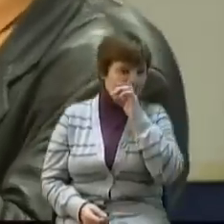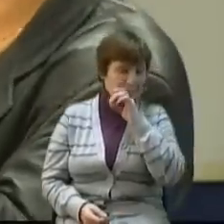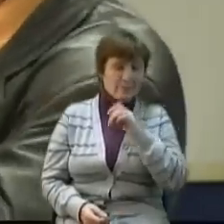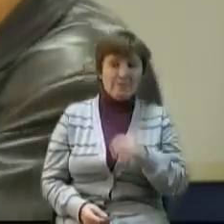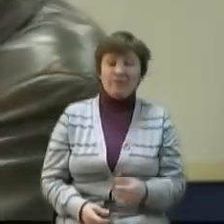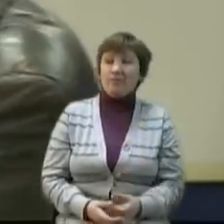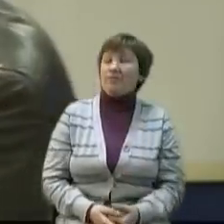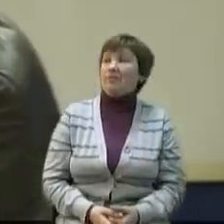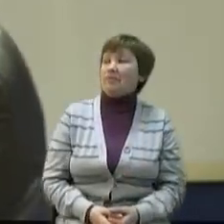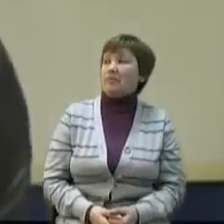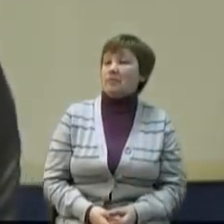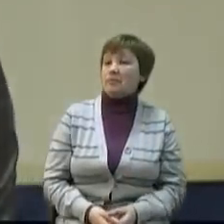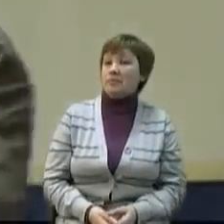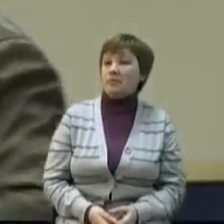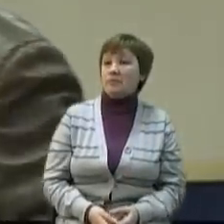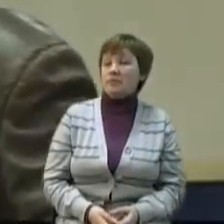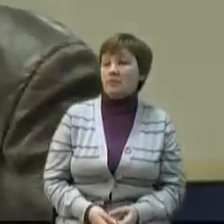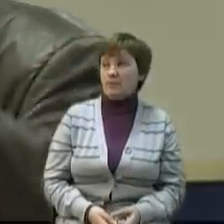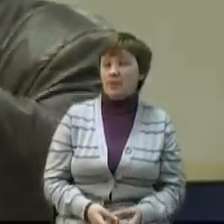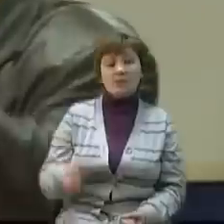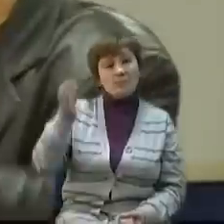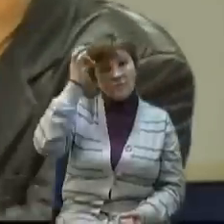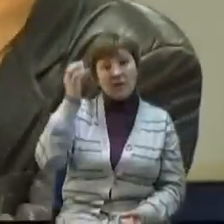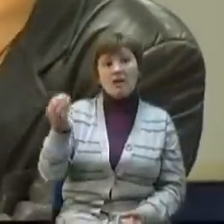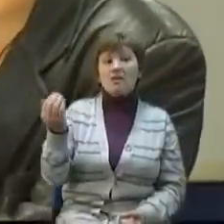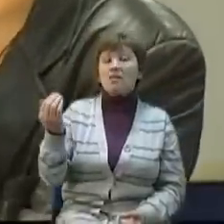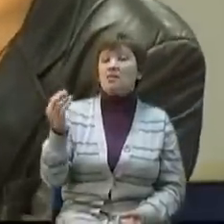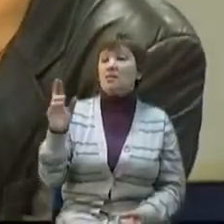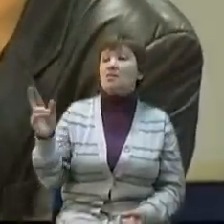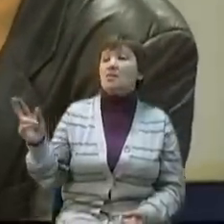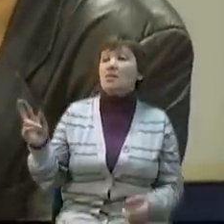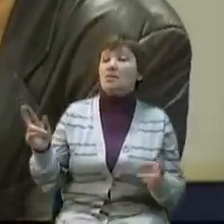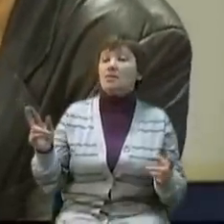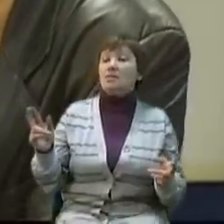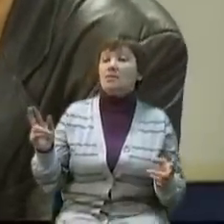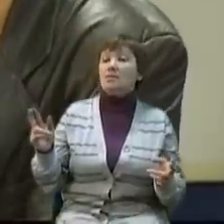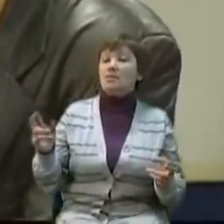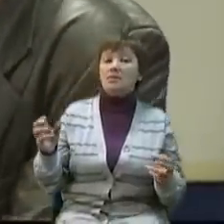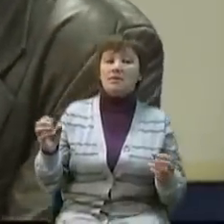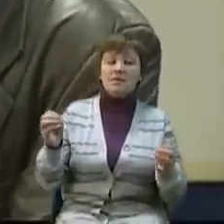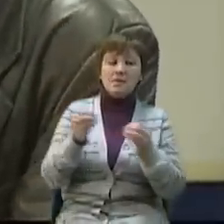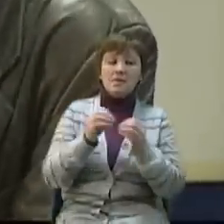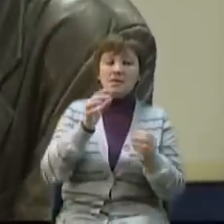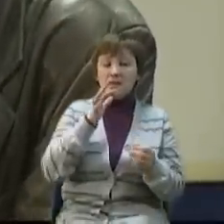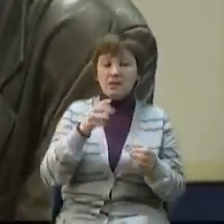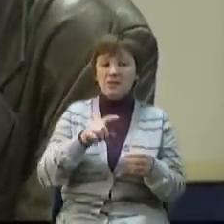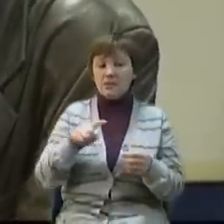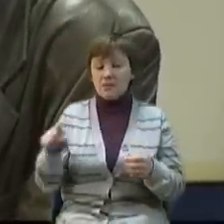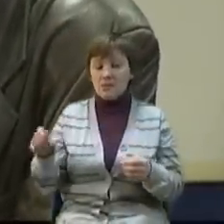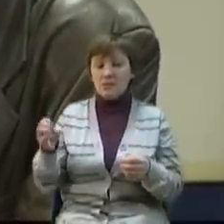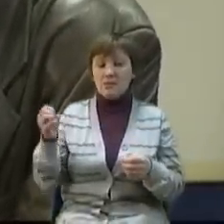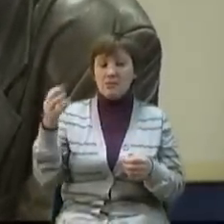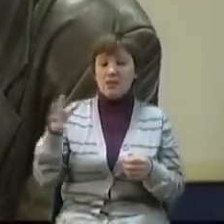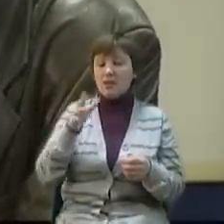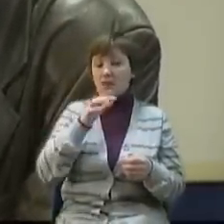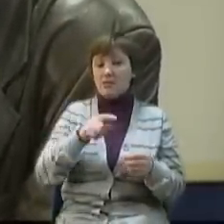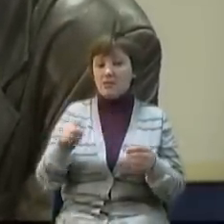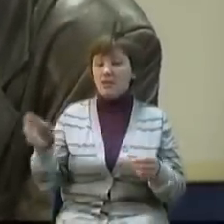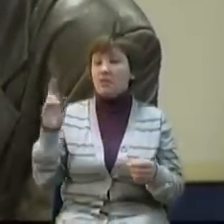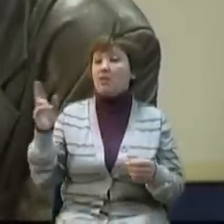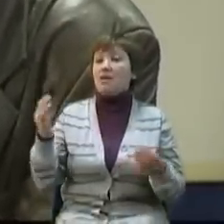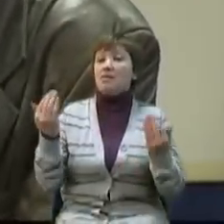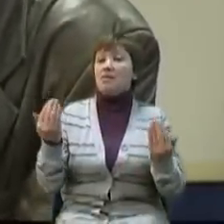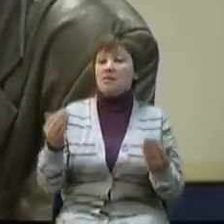Знаете, а говорю, было так, помните? Помним. Сейчас как? 10 лет прошло, 15 лет прошло, как сейчас?